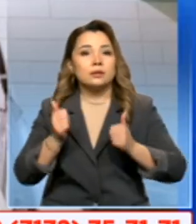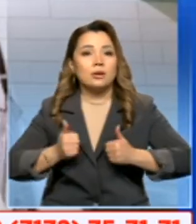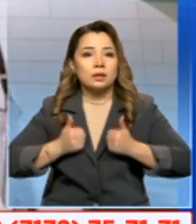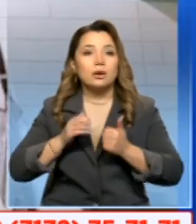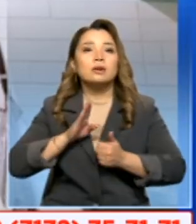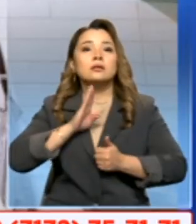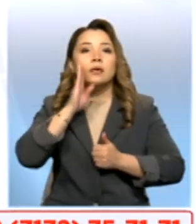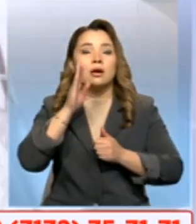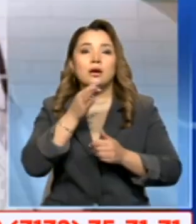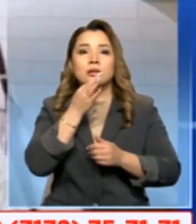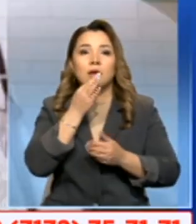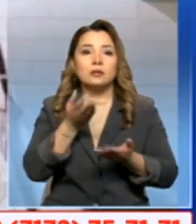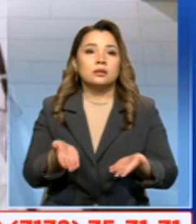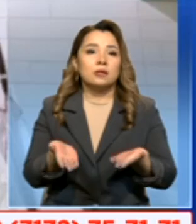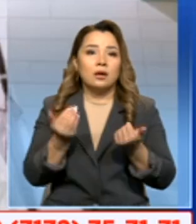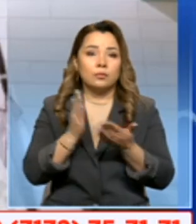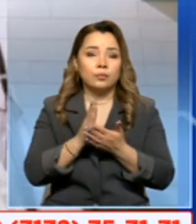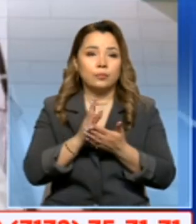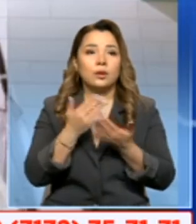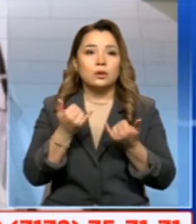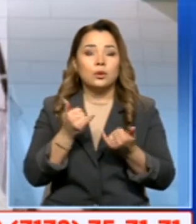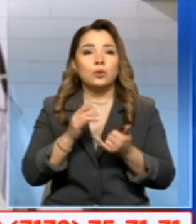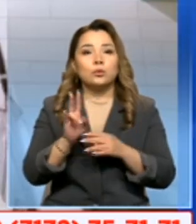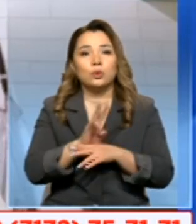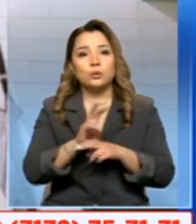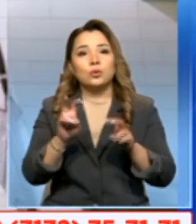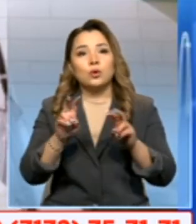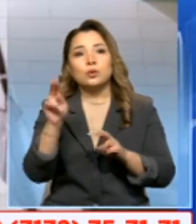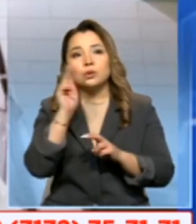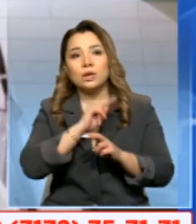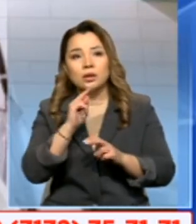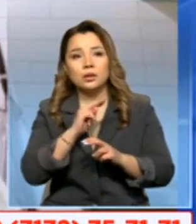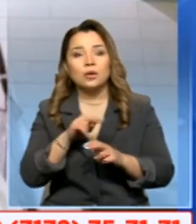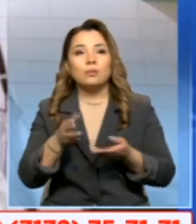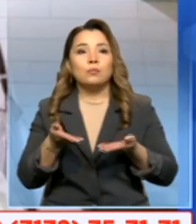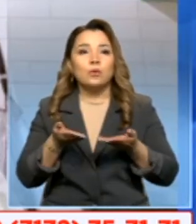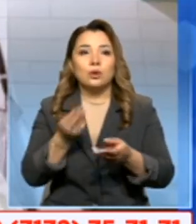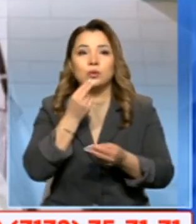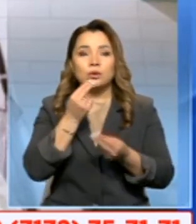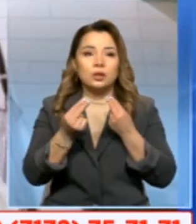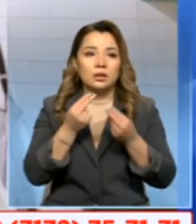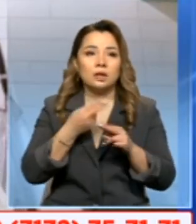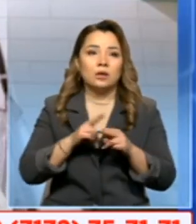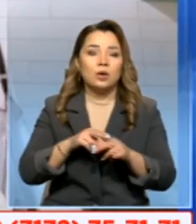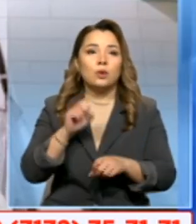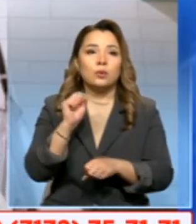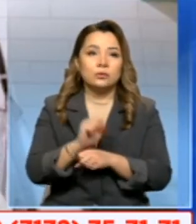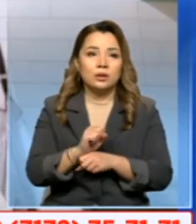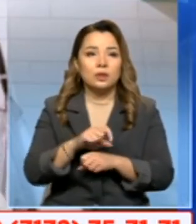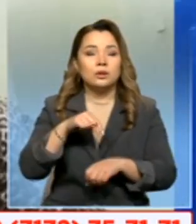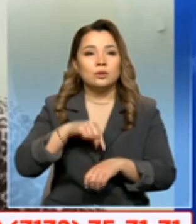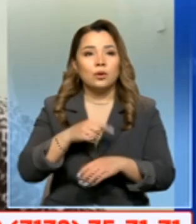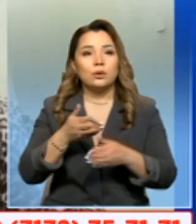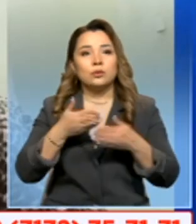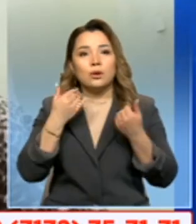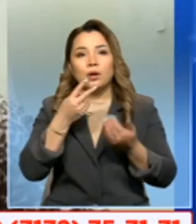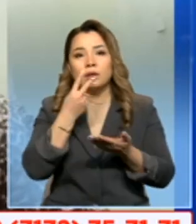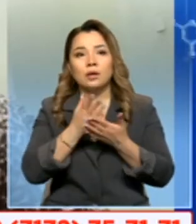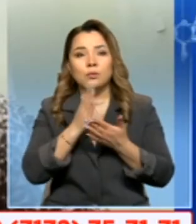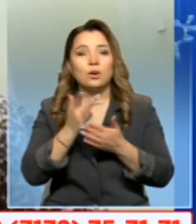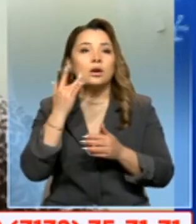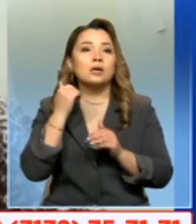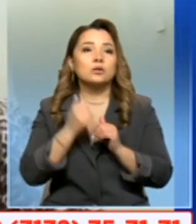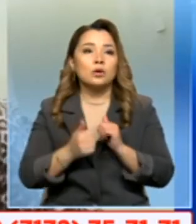таңертең ерте тұрамын, қазір түнде отырып шай ішуді, пирогтар мен шай ішуді қойдым, өзімді жеңіл сезінем. Менде